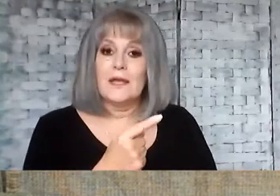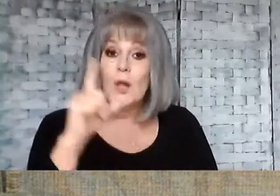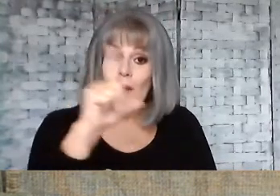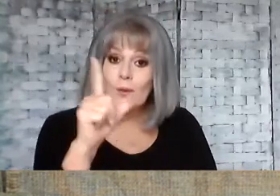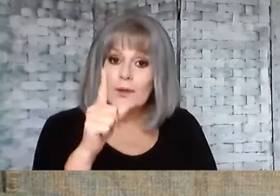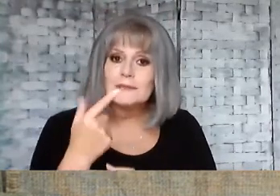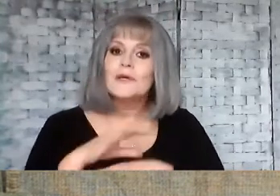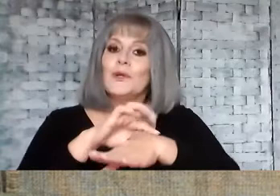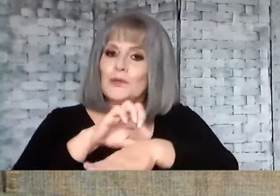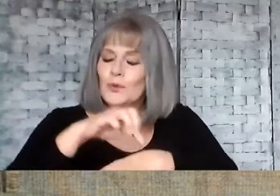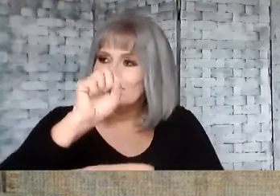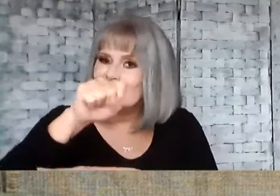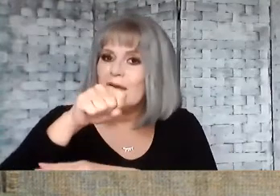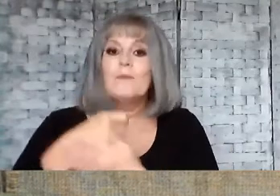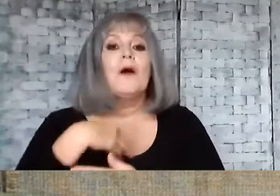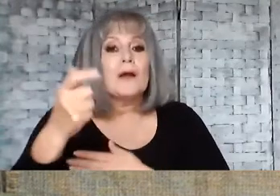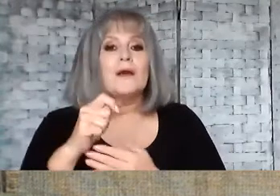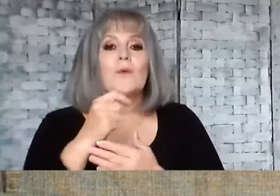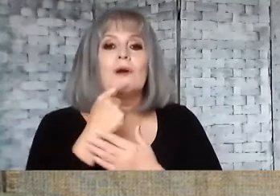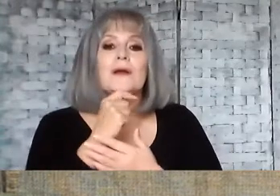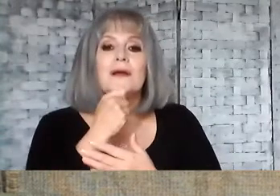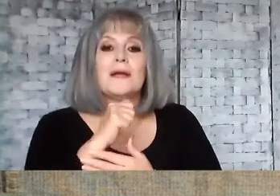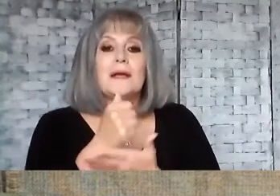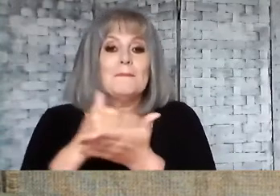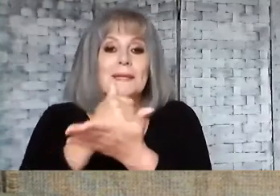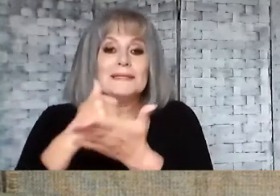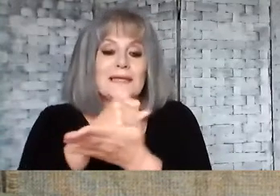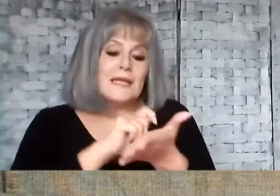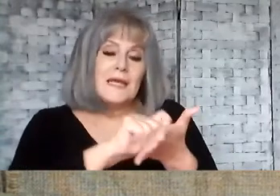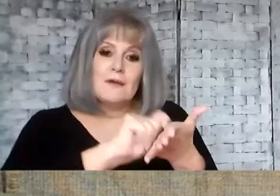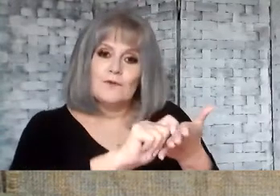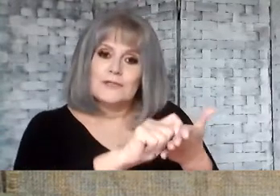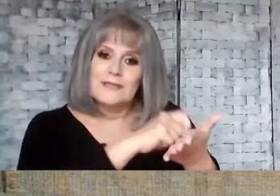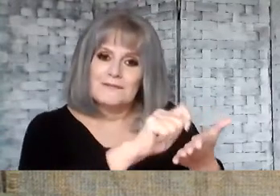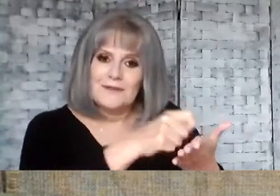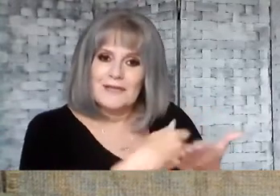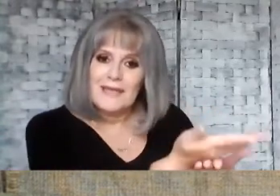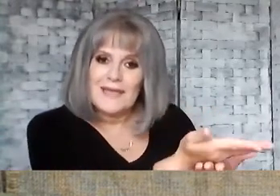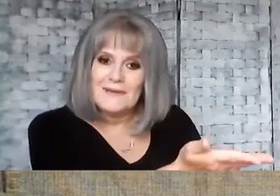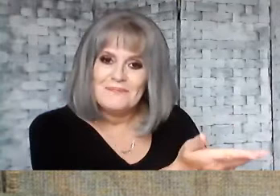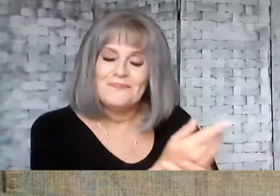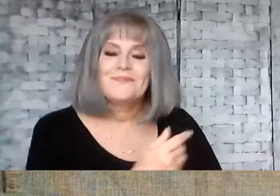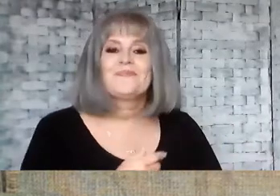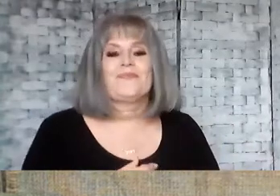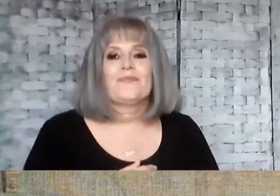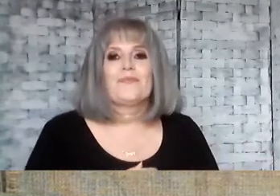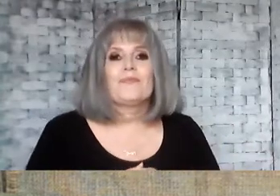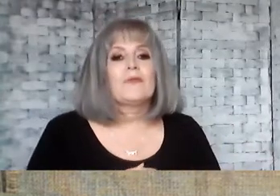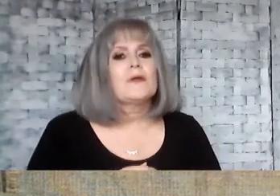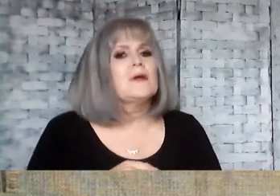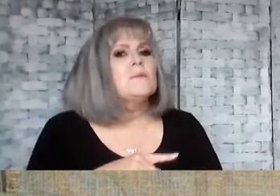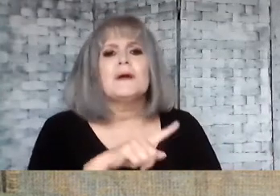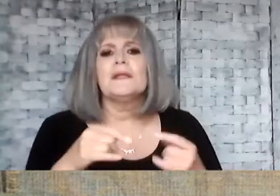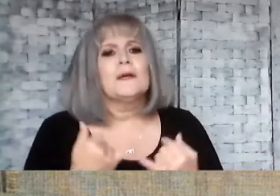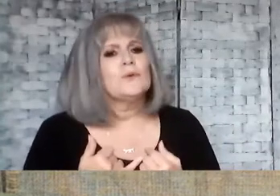gee ook 'n voorskrif. Kom ons ontvang hierdie story en ek wil vra, kom ons maak nie nou